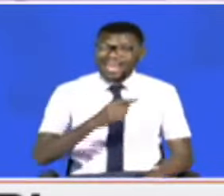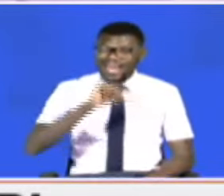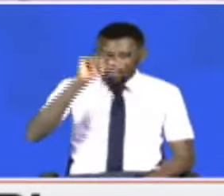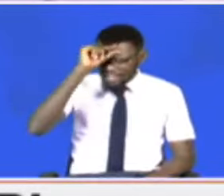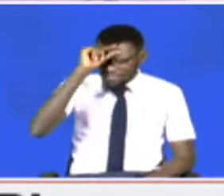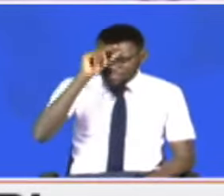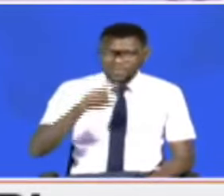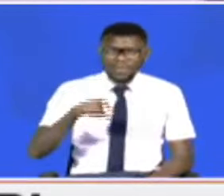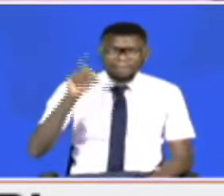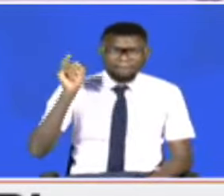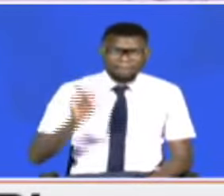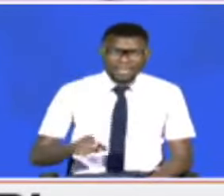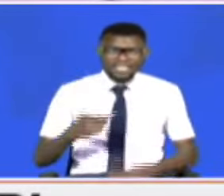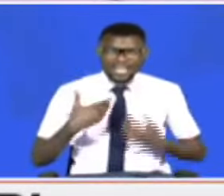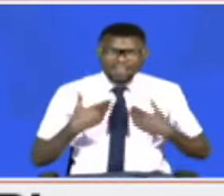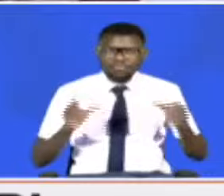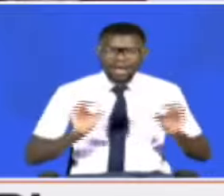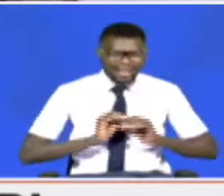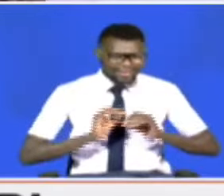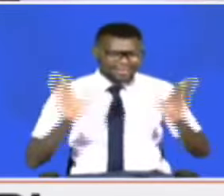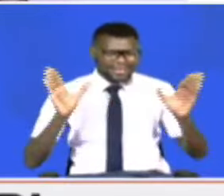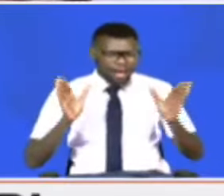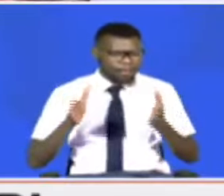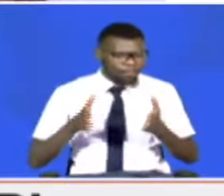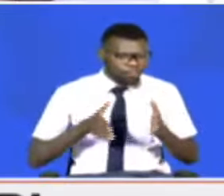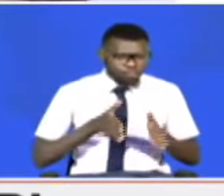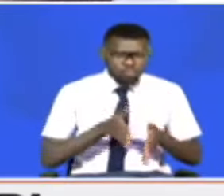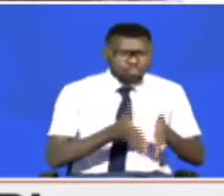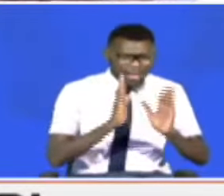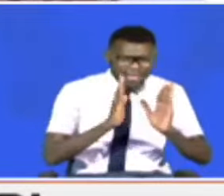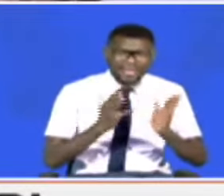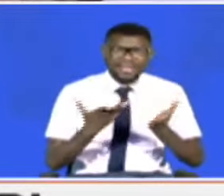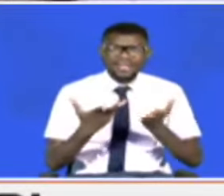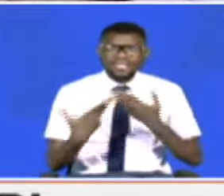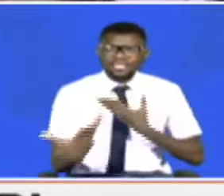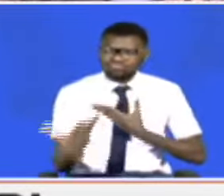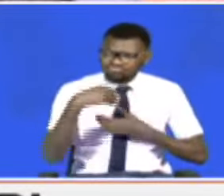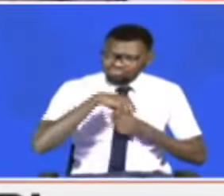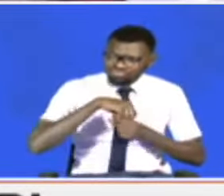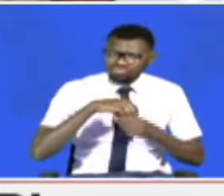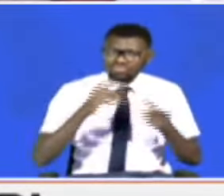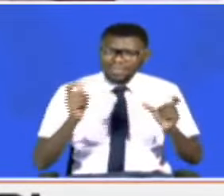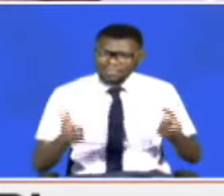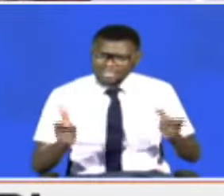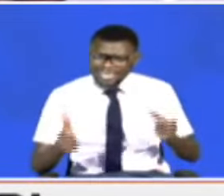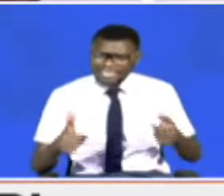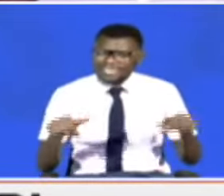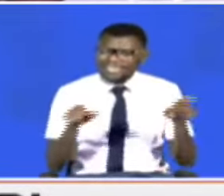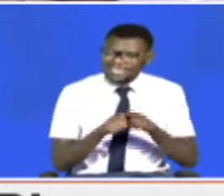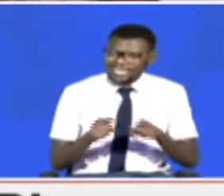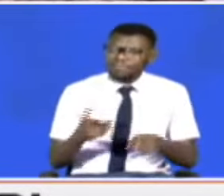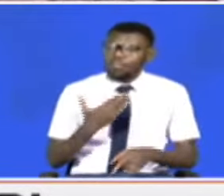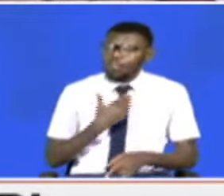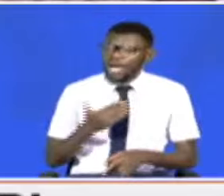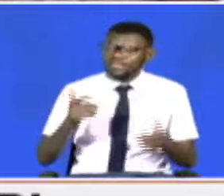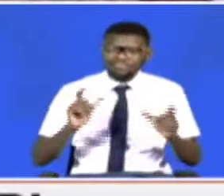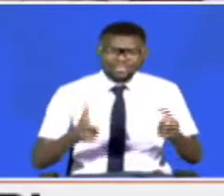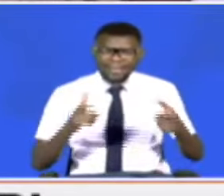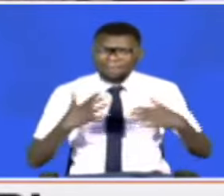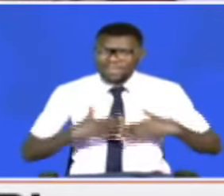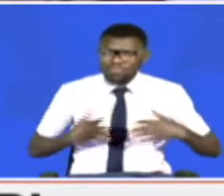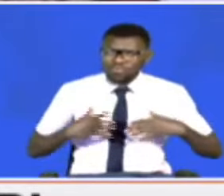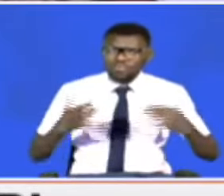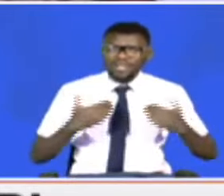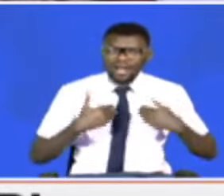with a well-structured methodology to incorporate journalists and to make journalists have